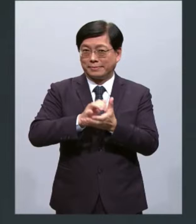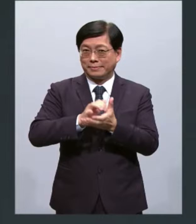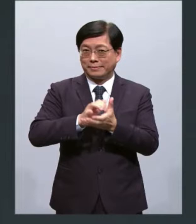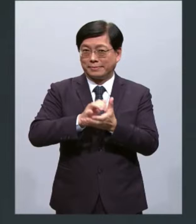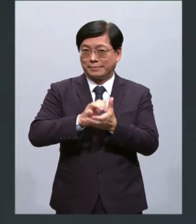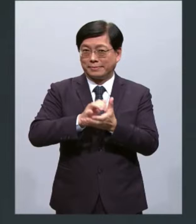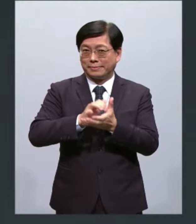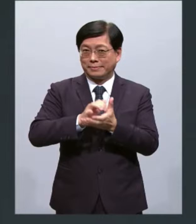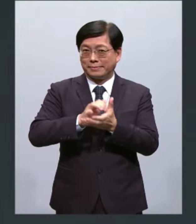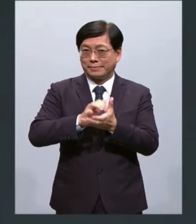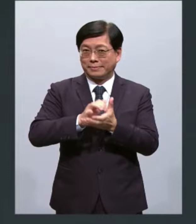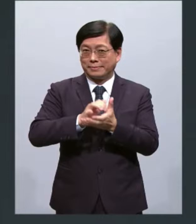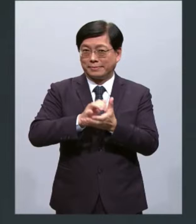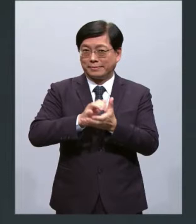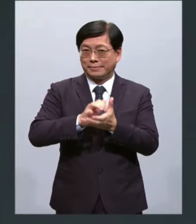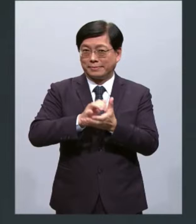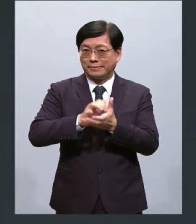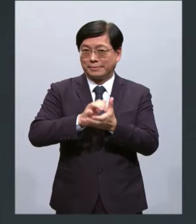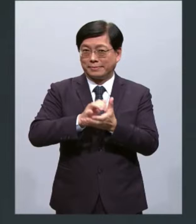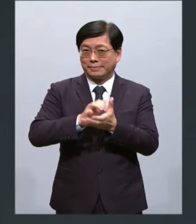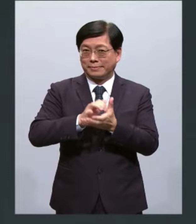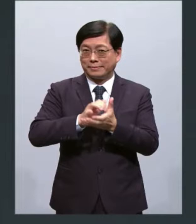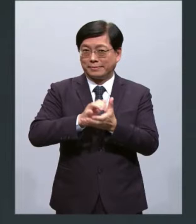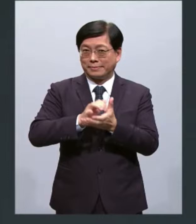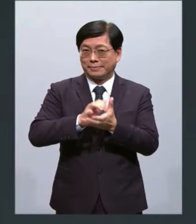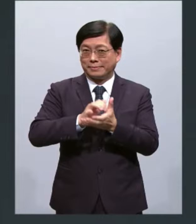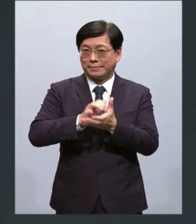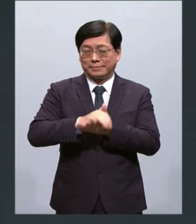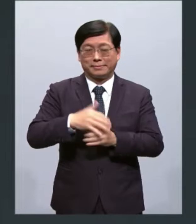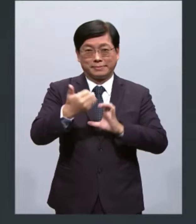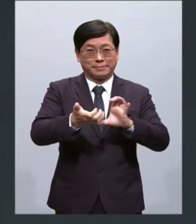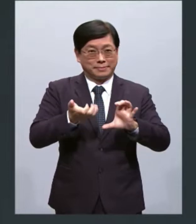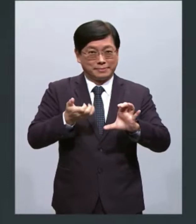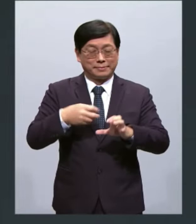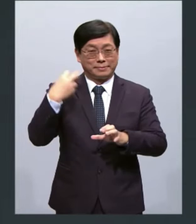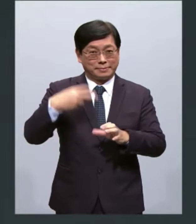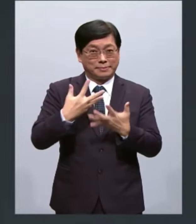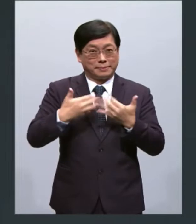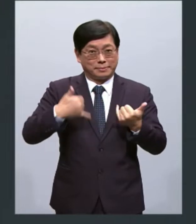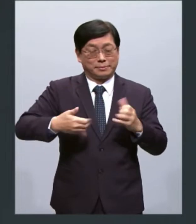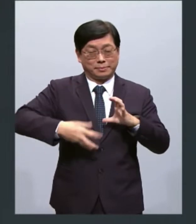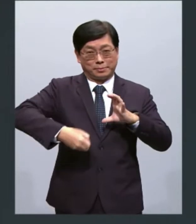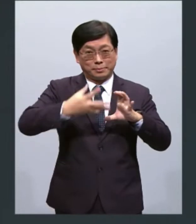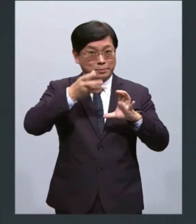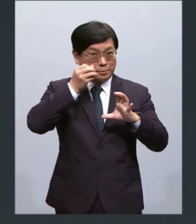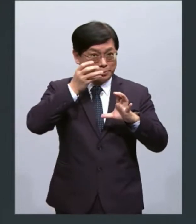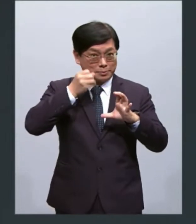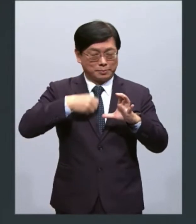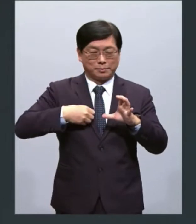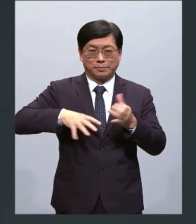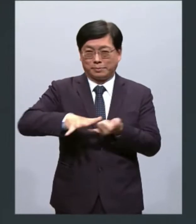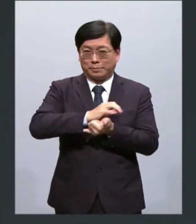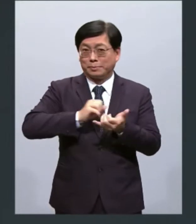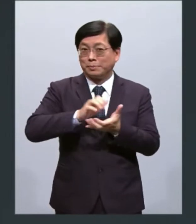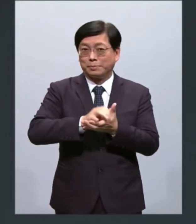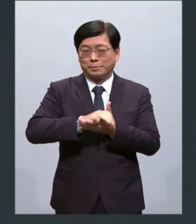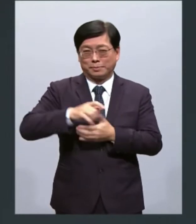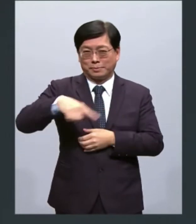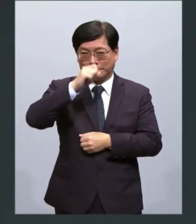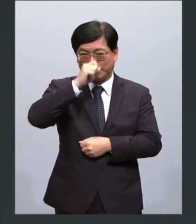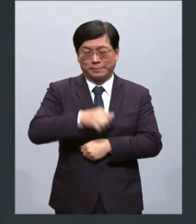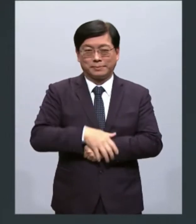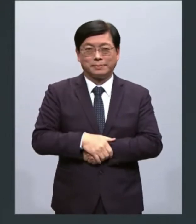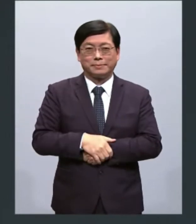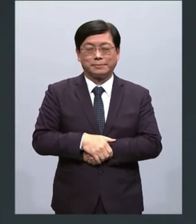发言。 各位乡亲父老，电视机前及在网络上看直播的全国同胞，大家